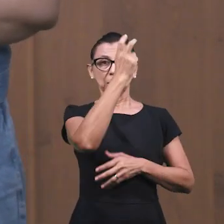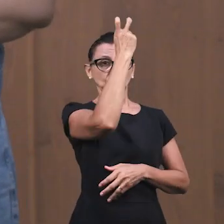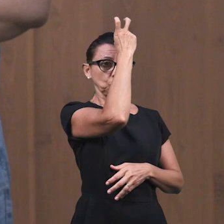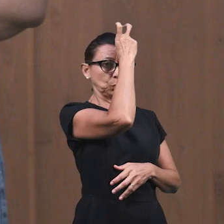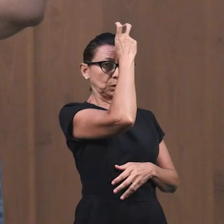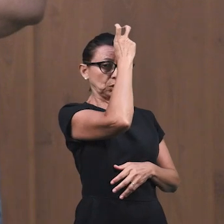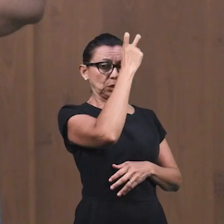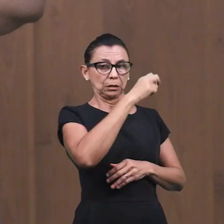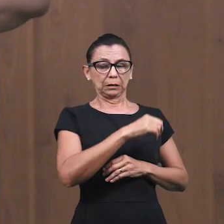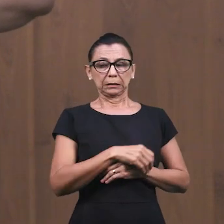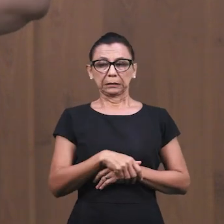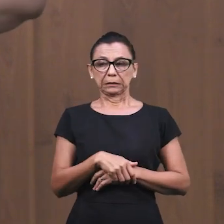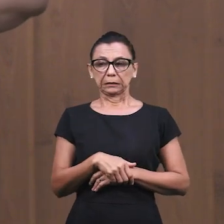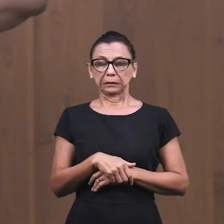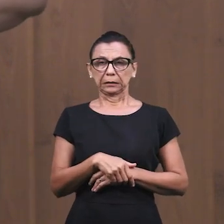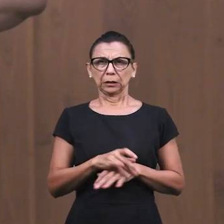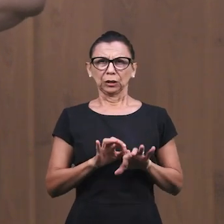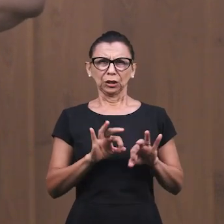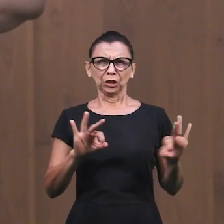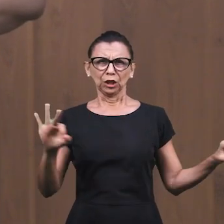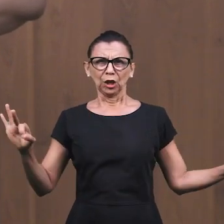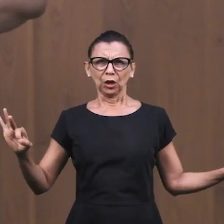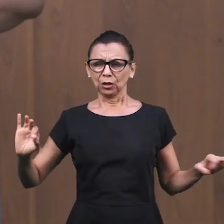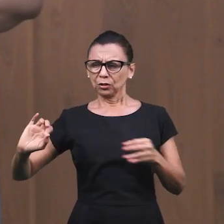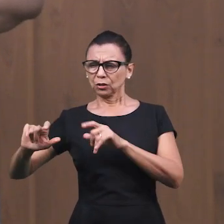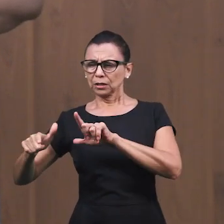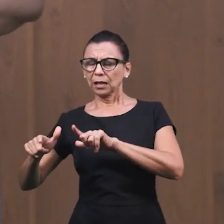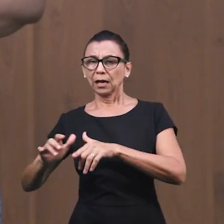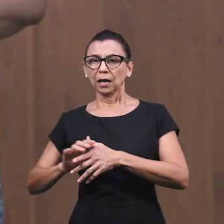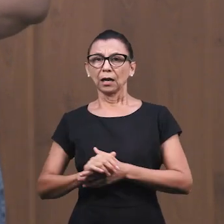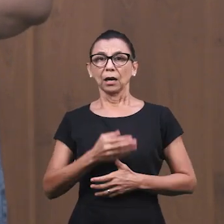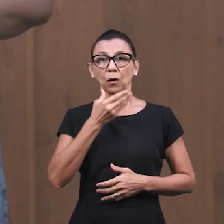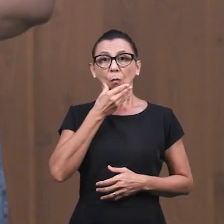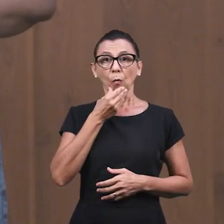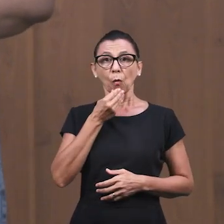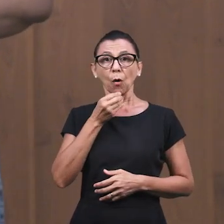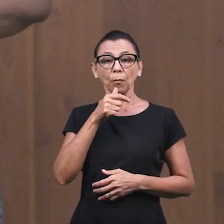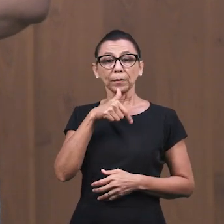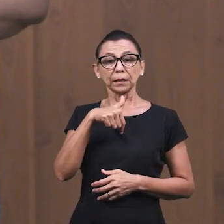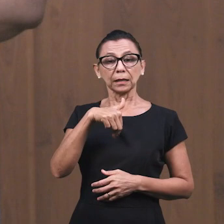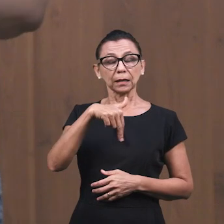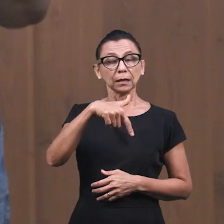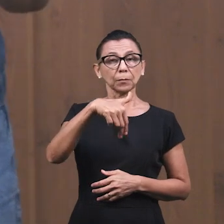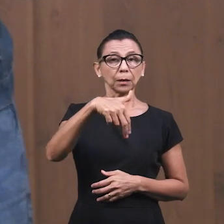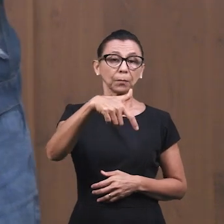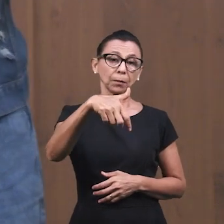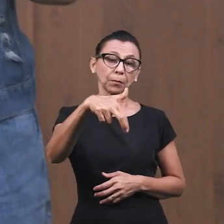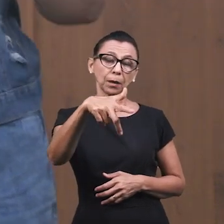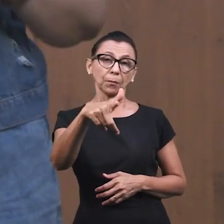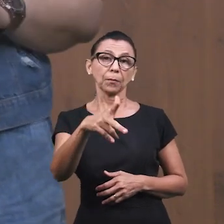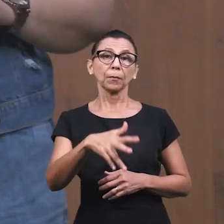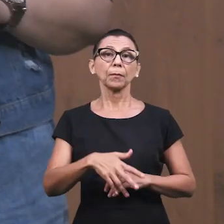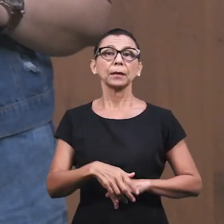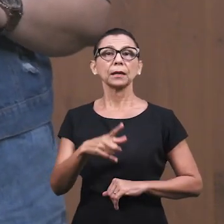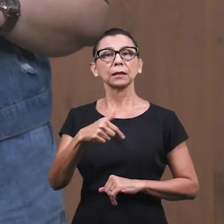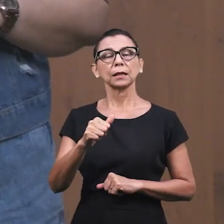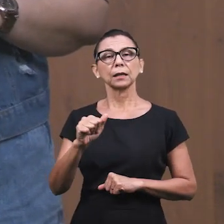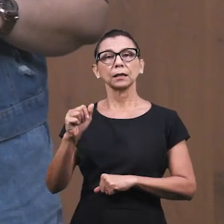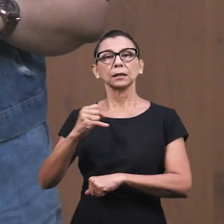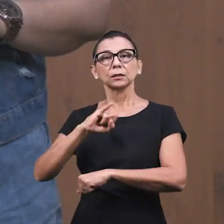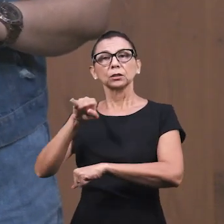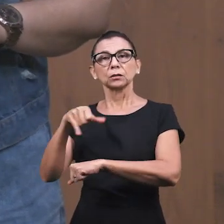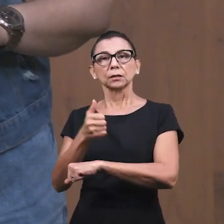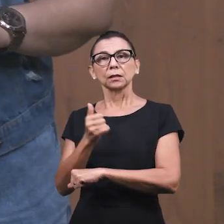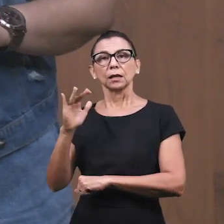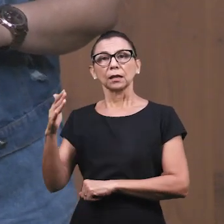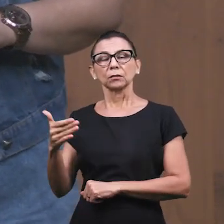un chef dans le royaume, dans un royaume en Éthiopie. Et cet homme est venu à Jérusalem